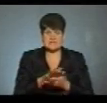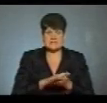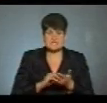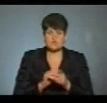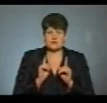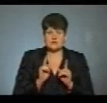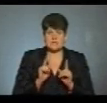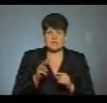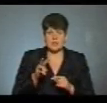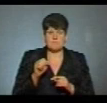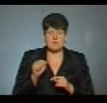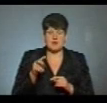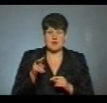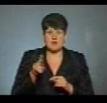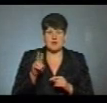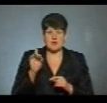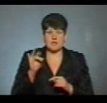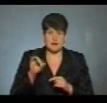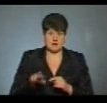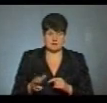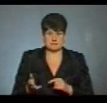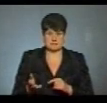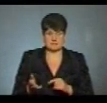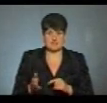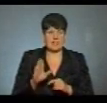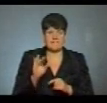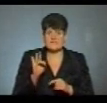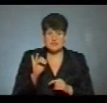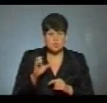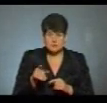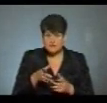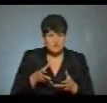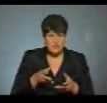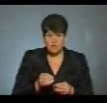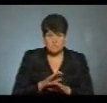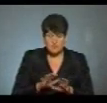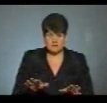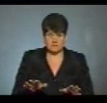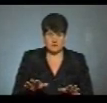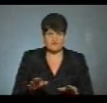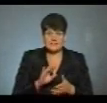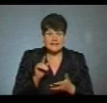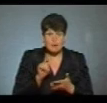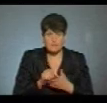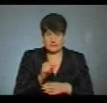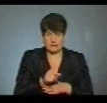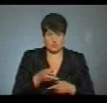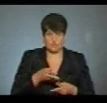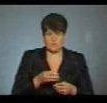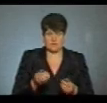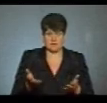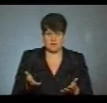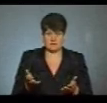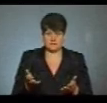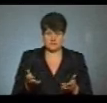тільки малярійного плазмодія, найпростіших. На вірус він не діє. Ну, принаймні, він не повинен на нього діяти. До